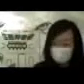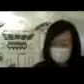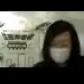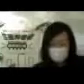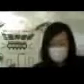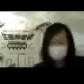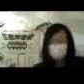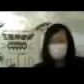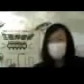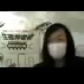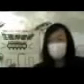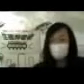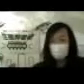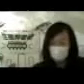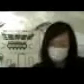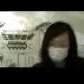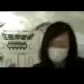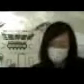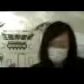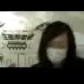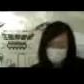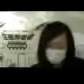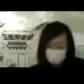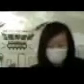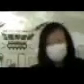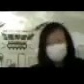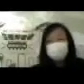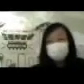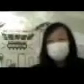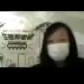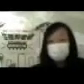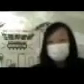噶，系一个老伯伯嚟嘅。